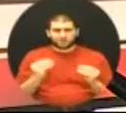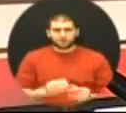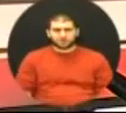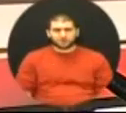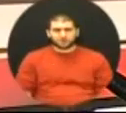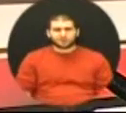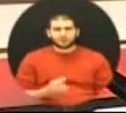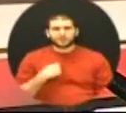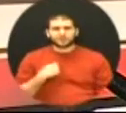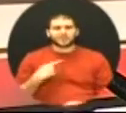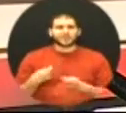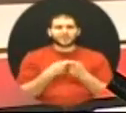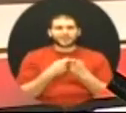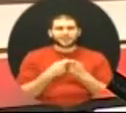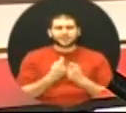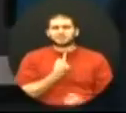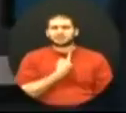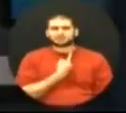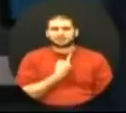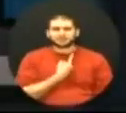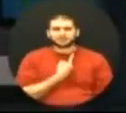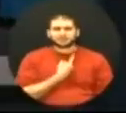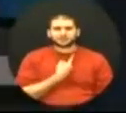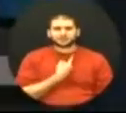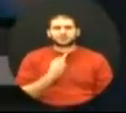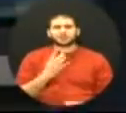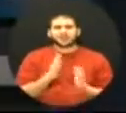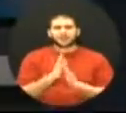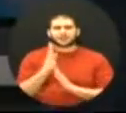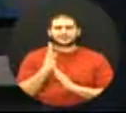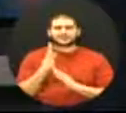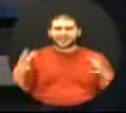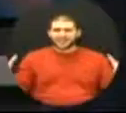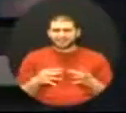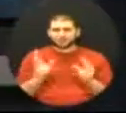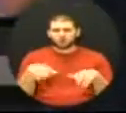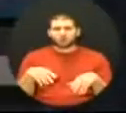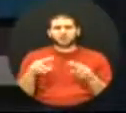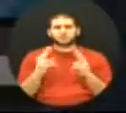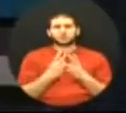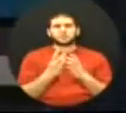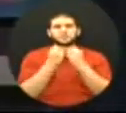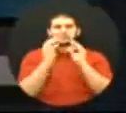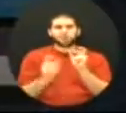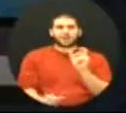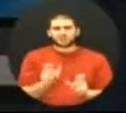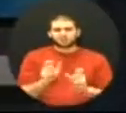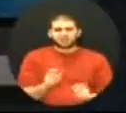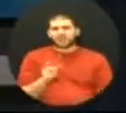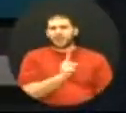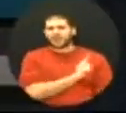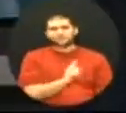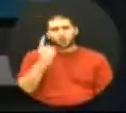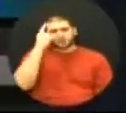אבל... אני פשוט ארגנתי בעצמי 14 עצרות עם עוד קבוצה מדהימה של אנשים, ואף אחד לא